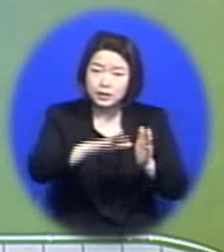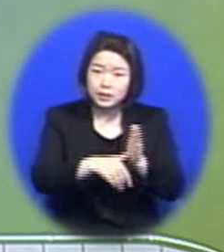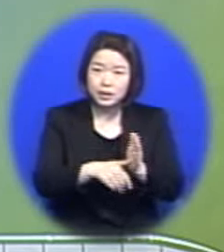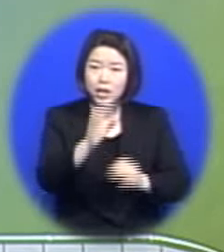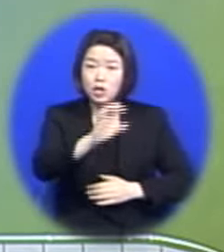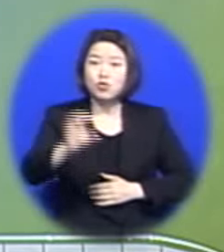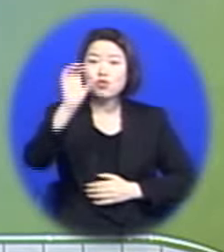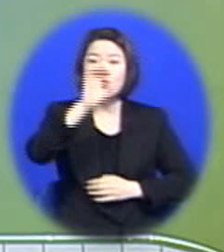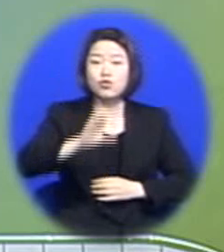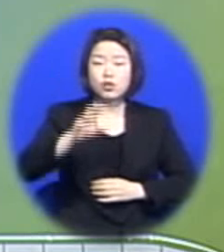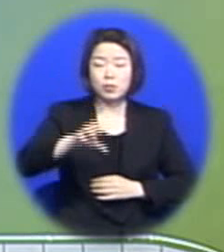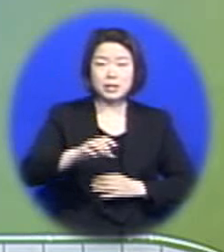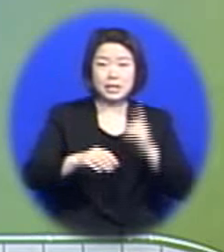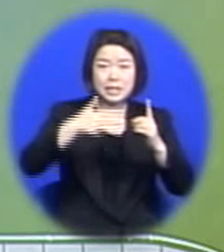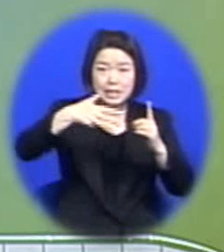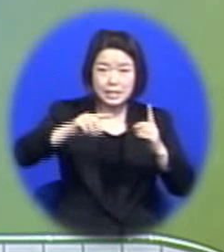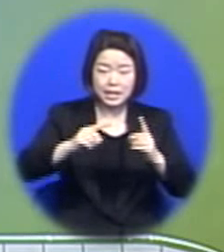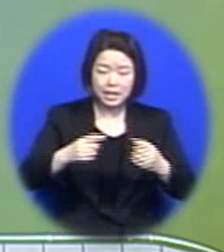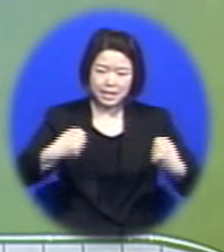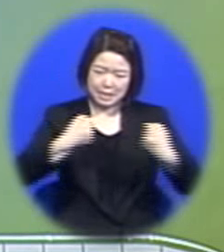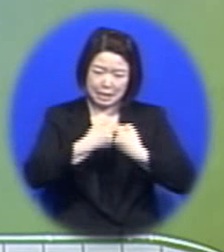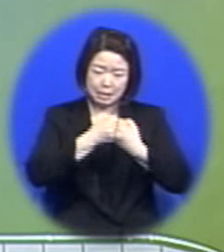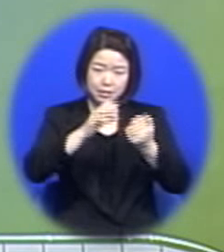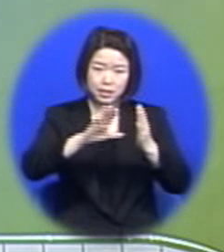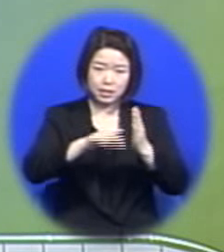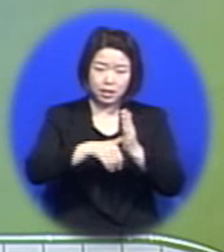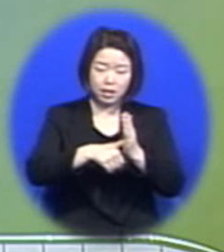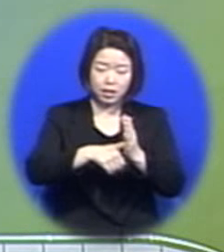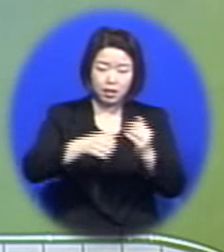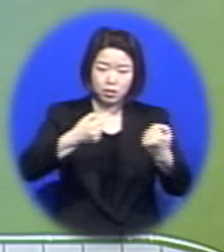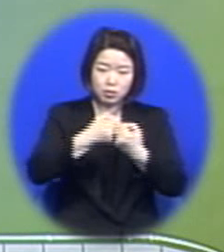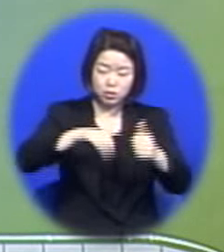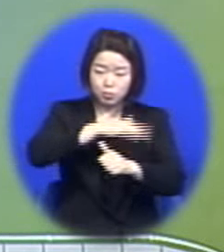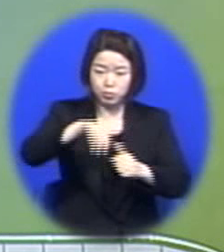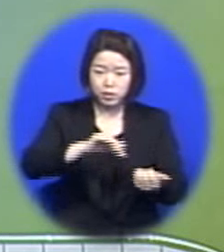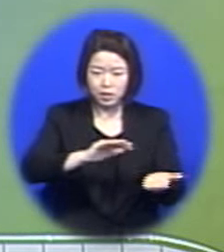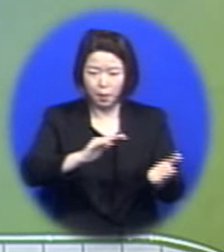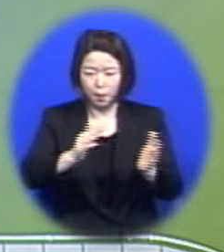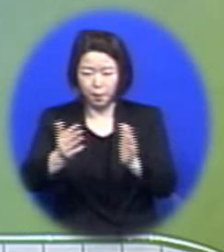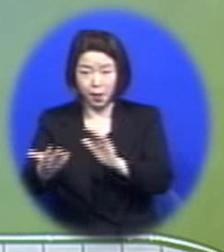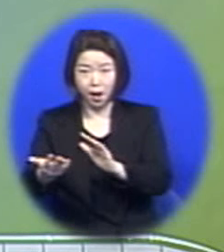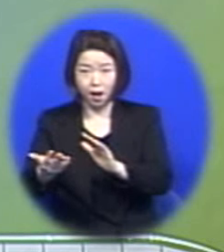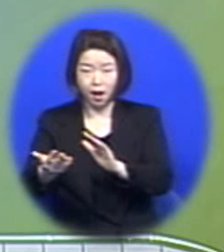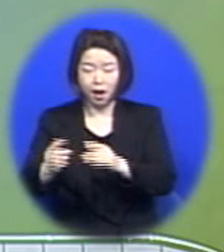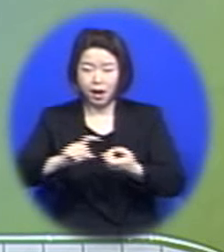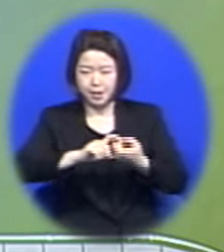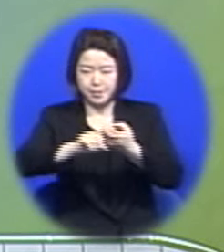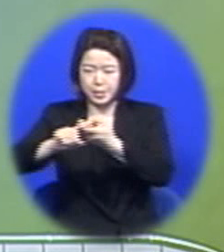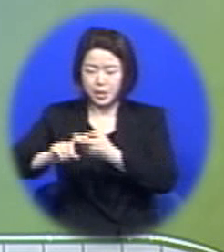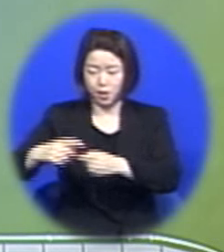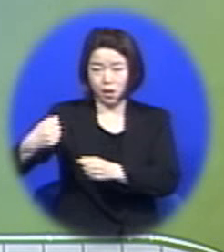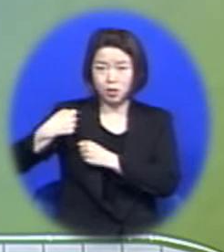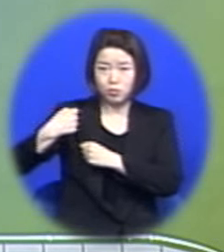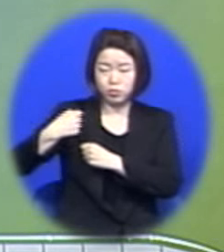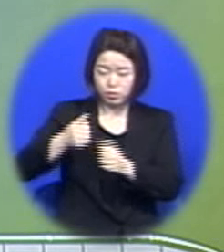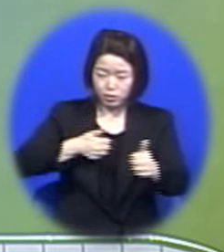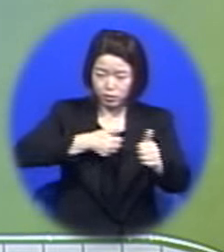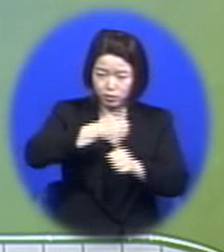제2차 대전의 전세는 완전히 그냥 달라지게 되죠. 연합군의 승리가 이제는 불보듯이 뻔하게